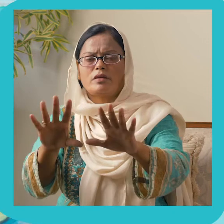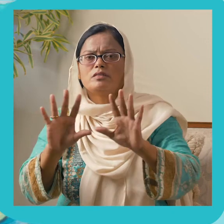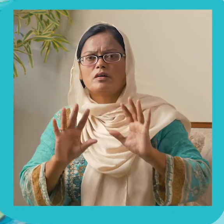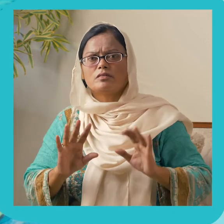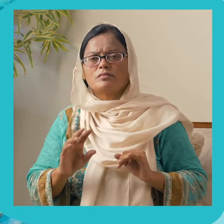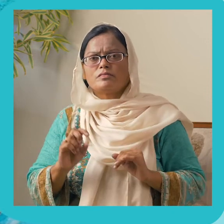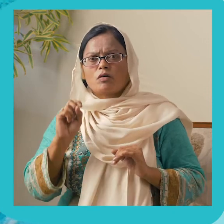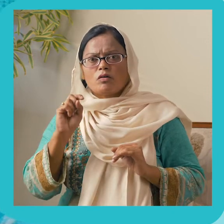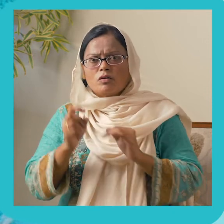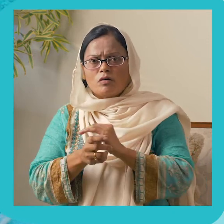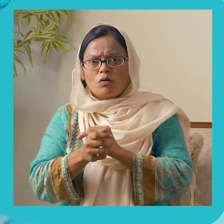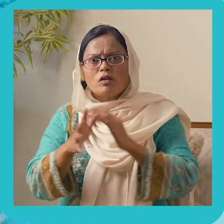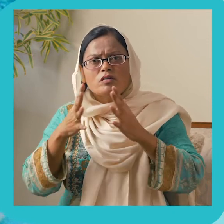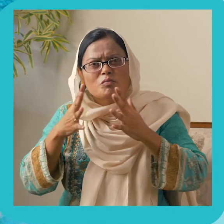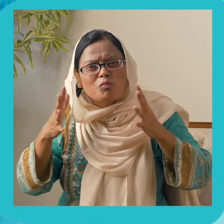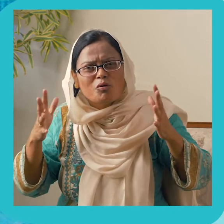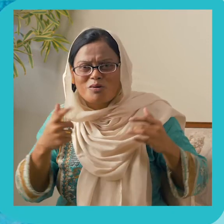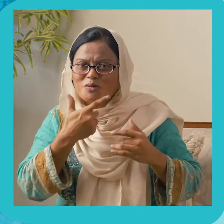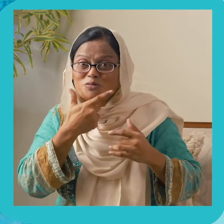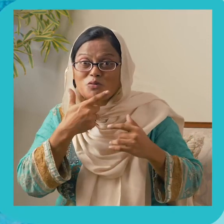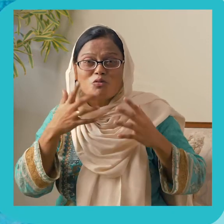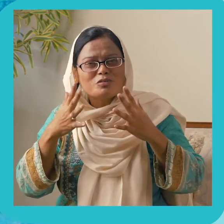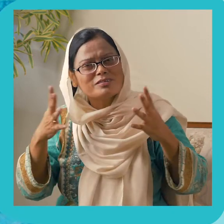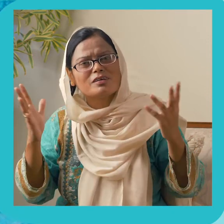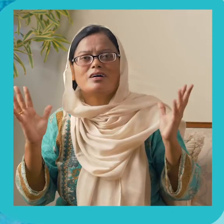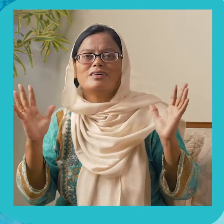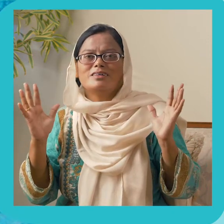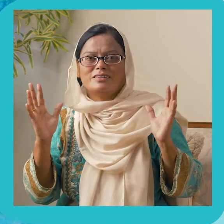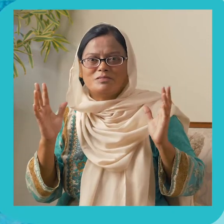दिया। ऑलिव की खुशी की कोई इंतहा ना थी।